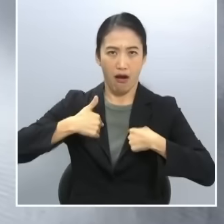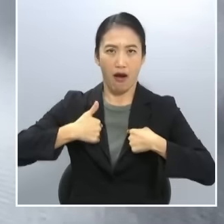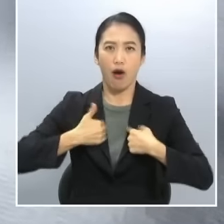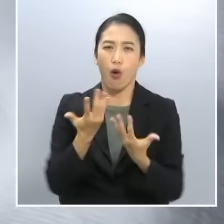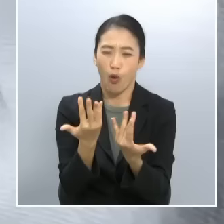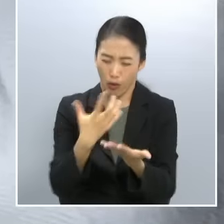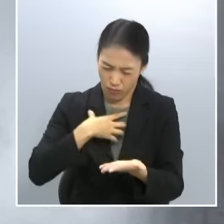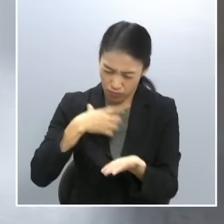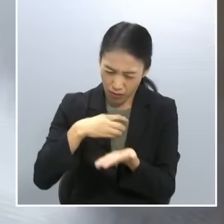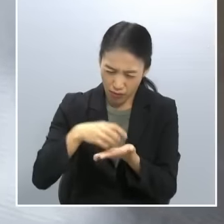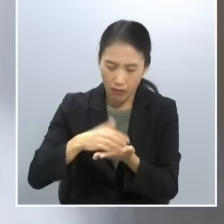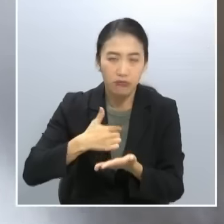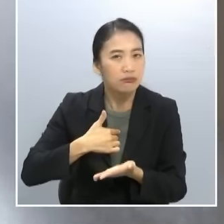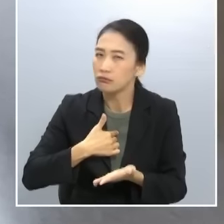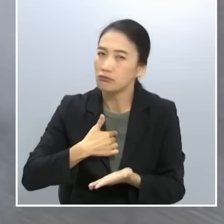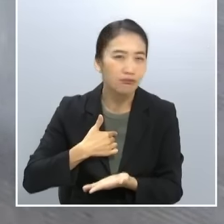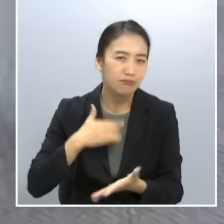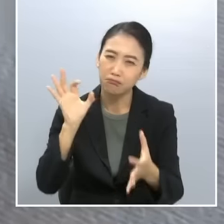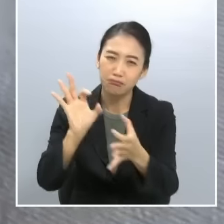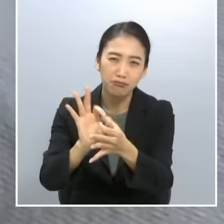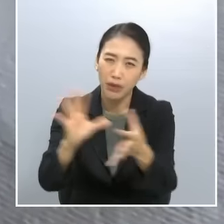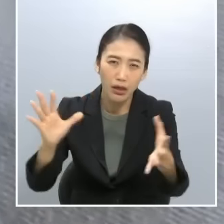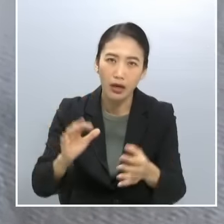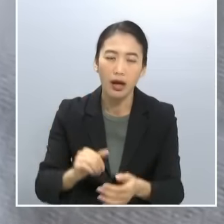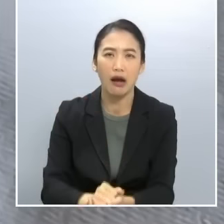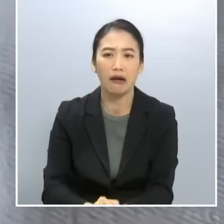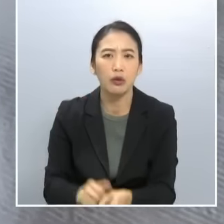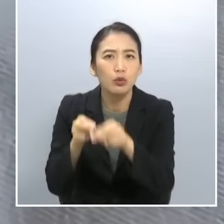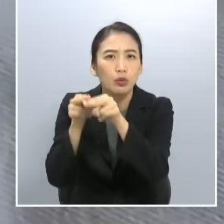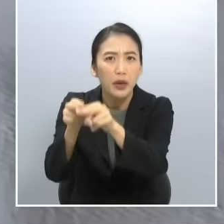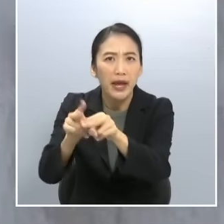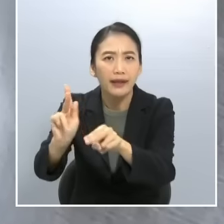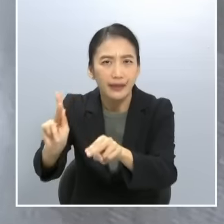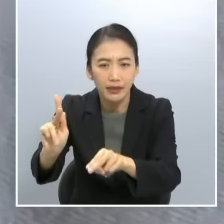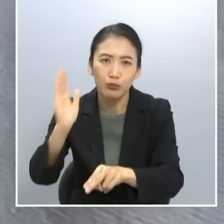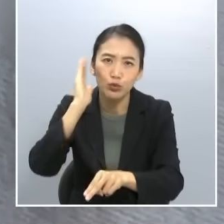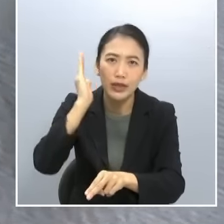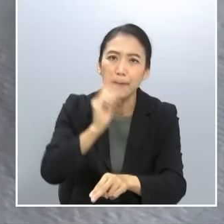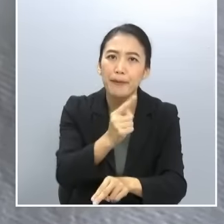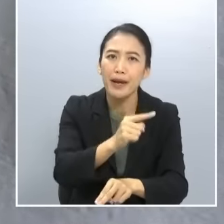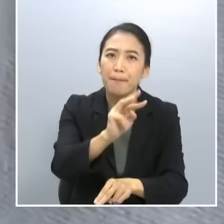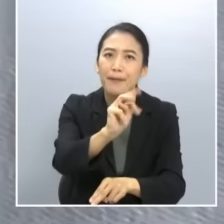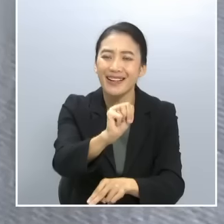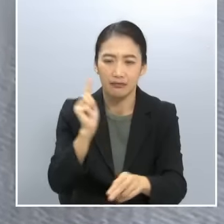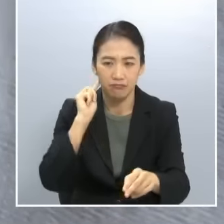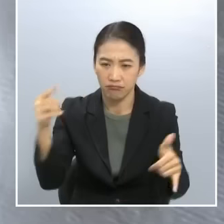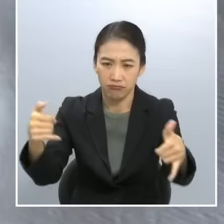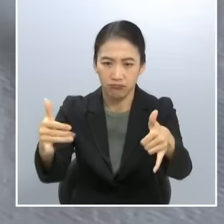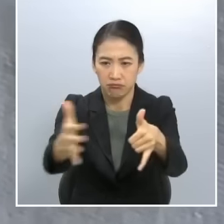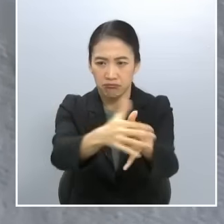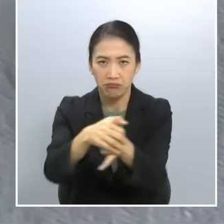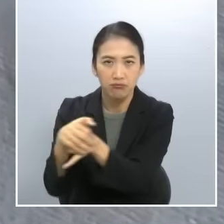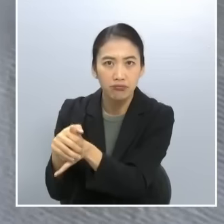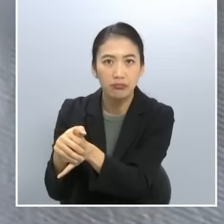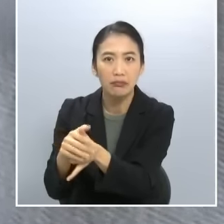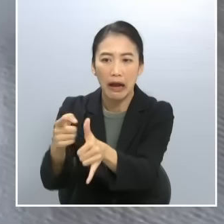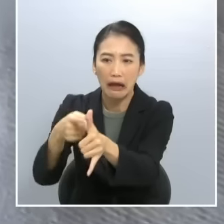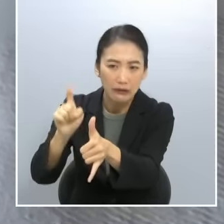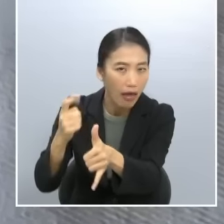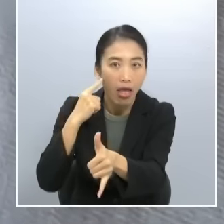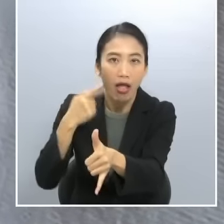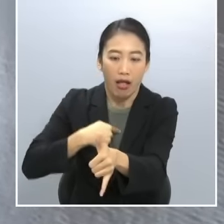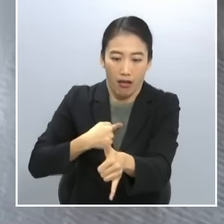ว่าไม่มีส่วนเกี่ยวข้องกับการอุ้ม่าใหม่เลยโดยชายคนนี้นะครับชื่อว่าบีนะฮะ